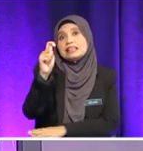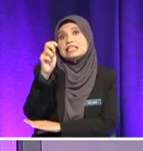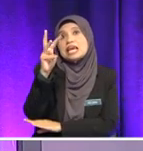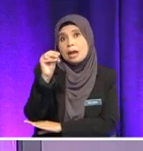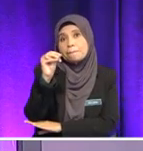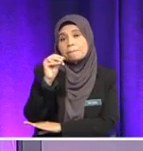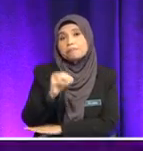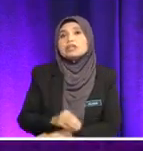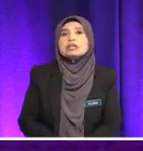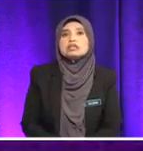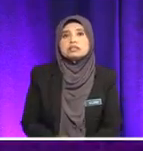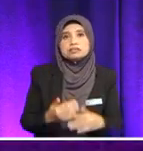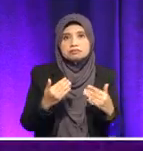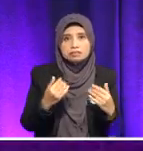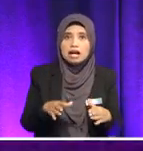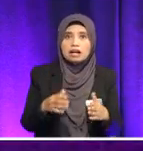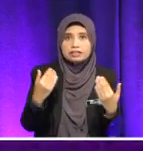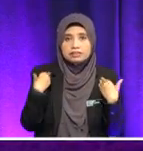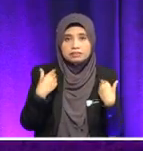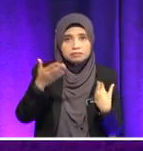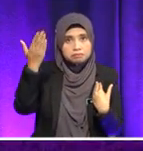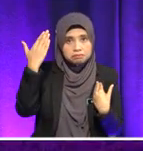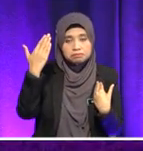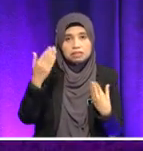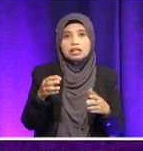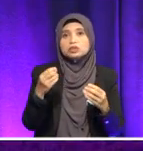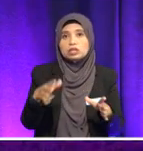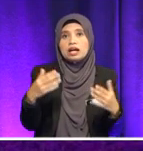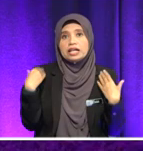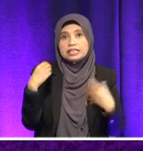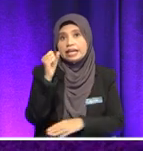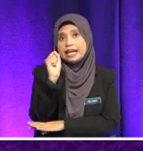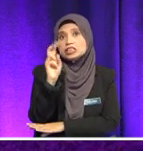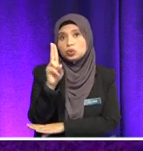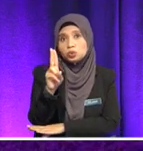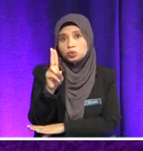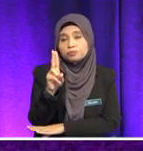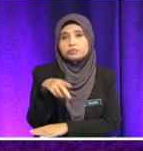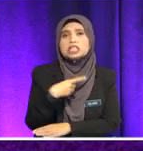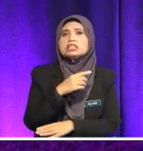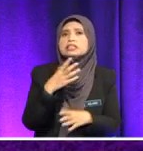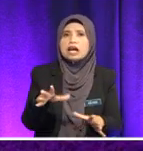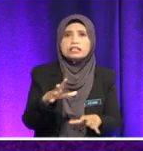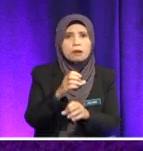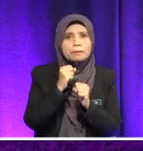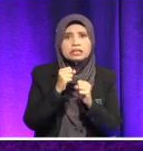latar belakangnya kita tidak ada surahan Jaya yang diwujudkan Oke sekarang kita sudah dapat